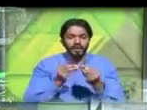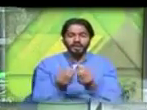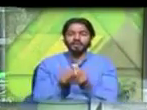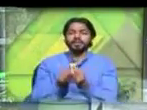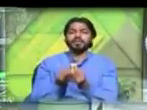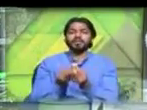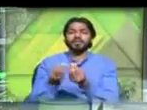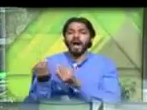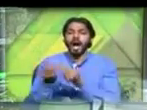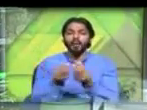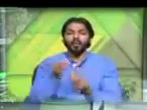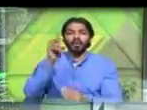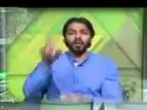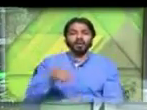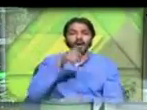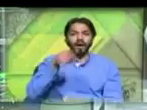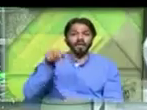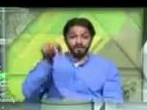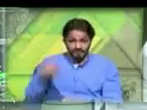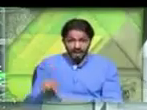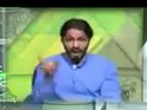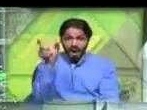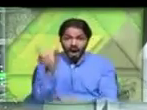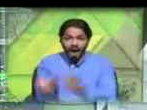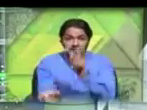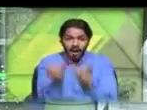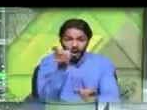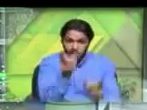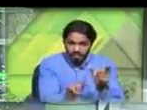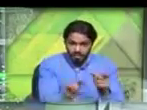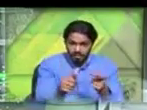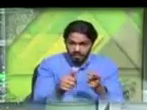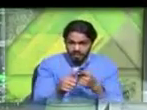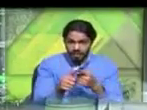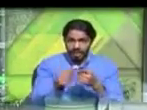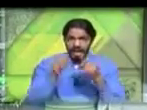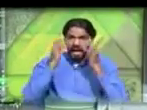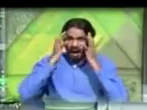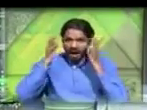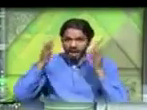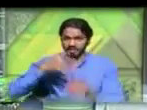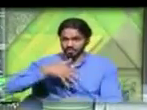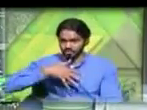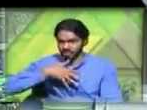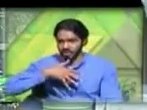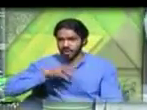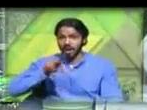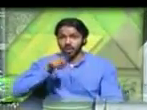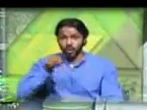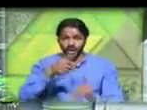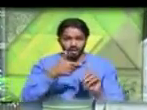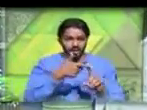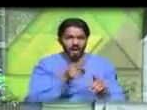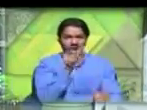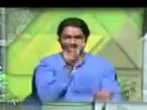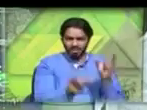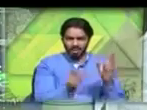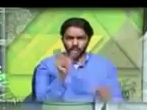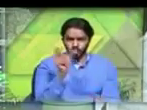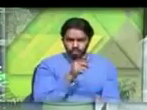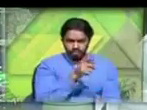من بعض أفرادها من الدعاة أو الأفراد العاديين مع النصوص العامة والخاصة من كتاب ربنا وسنة